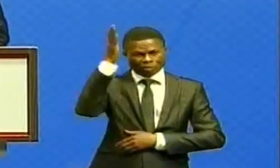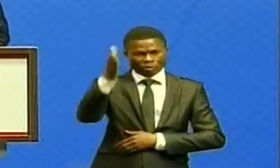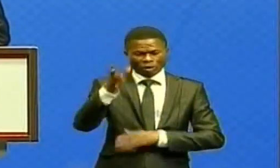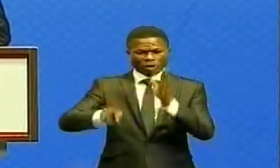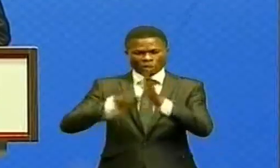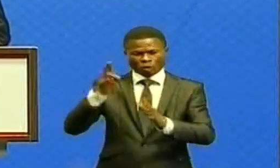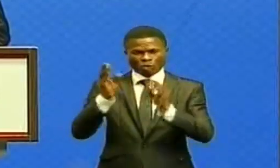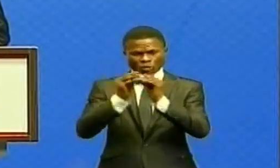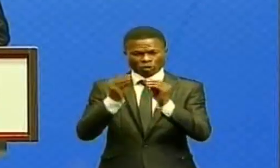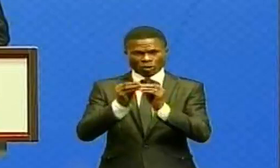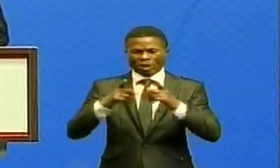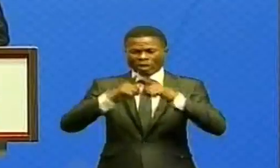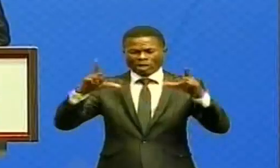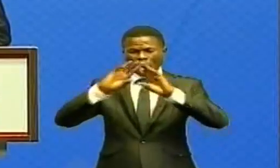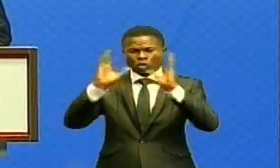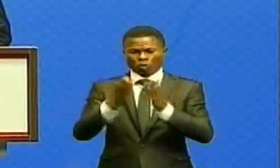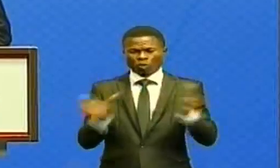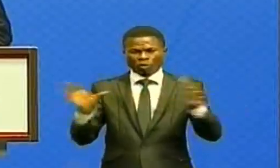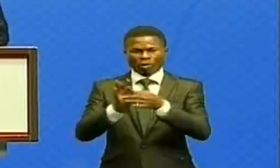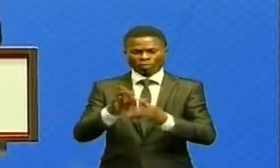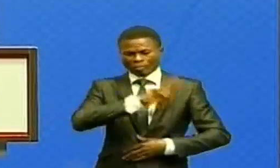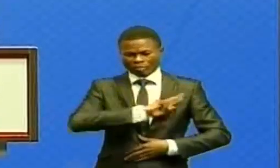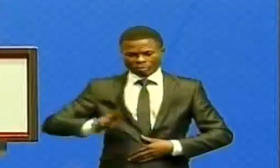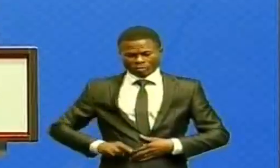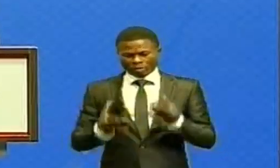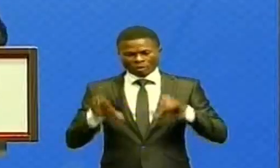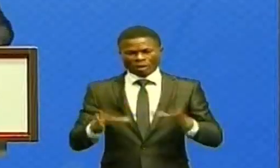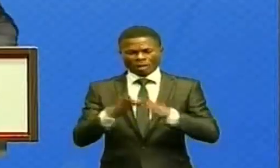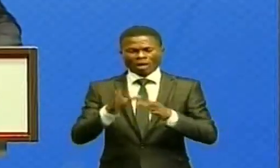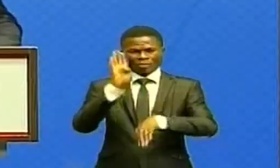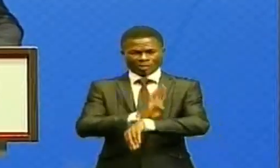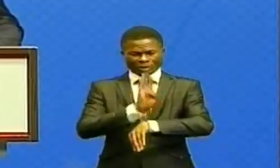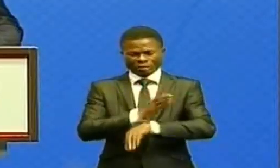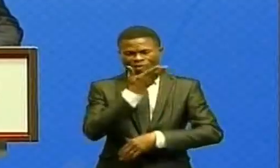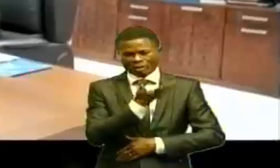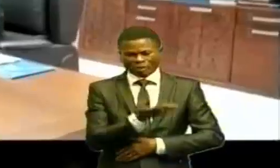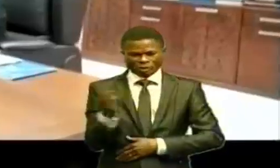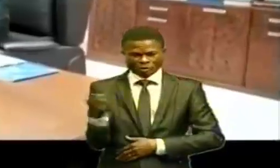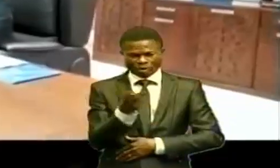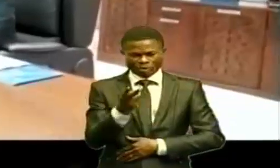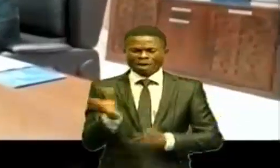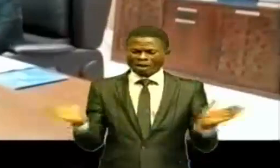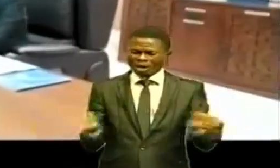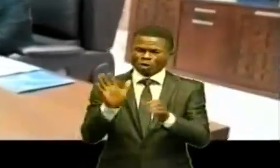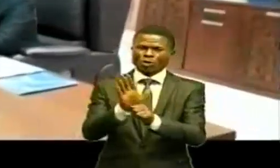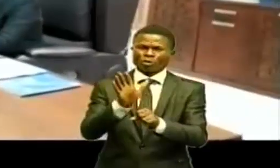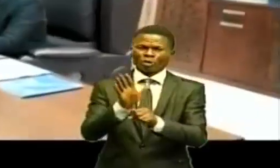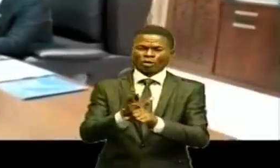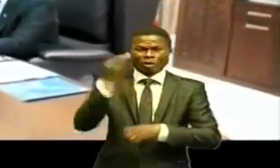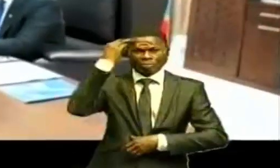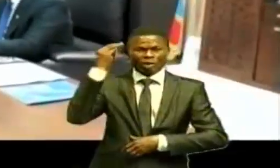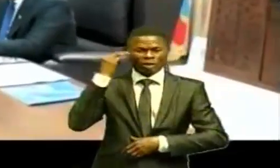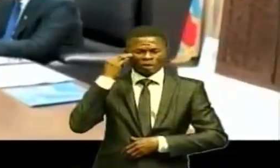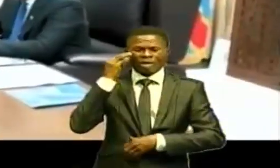12e session de la Grande Commission mixte République démocratique du Congo, République du Congo. Il a encouragé les ministres